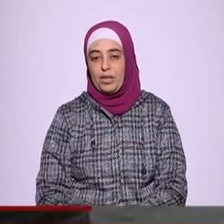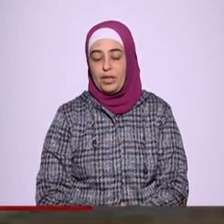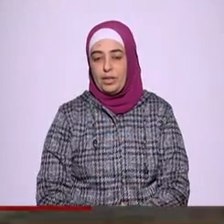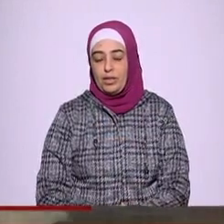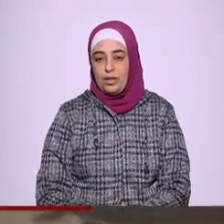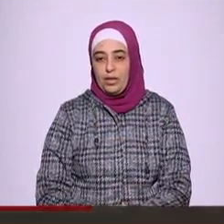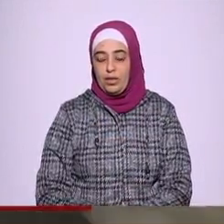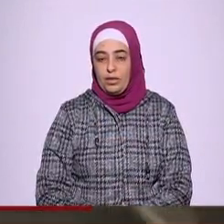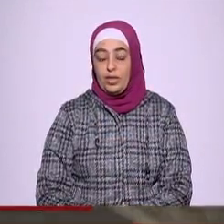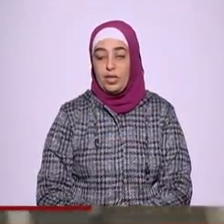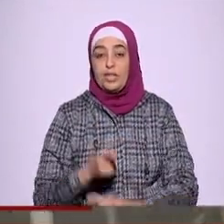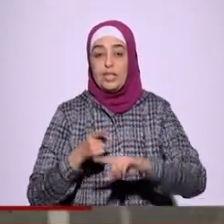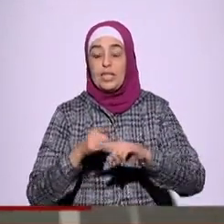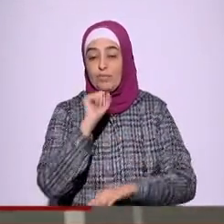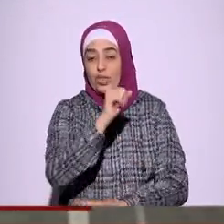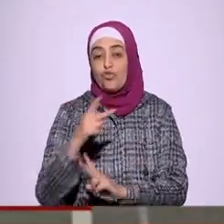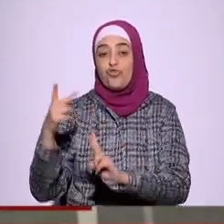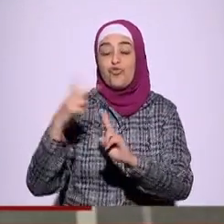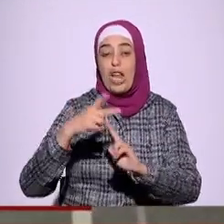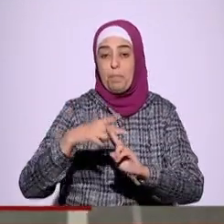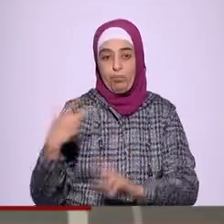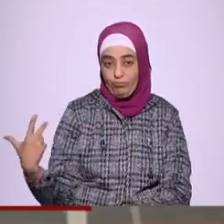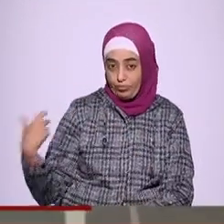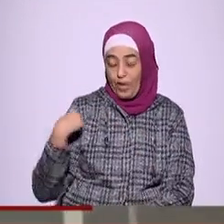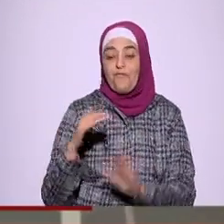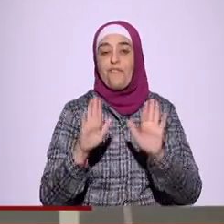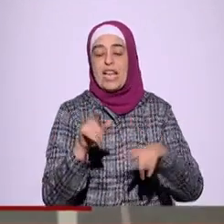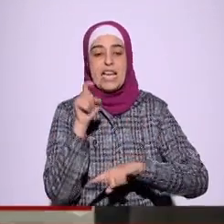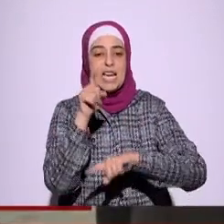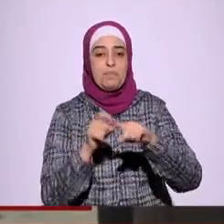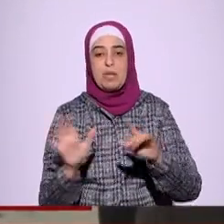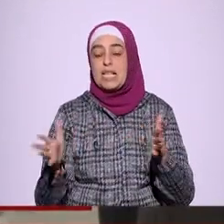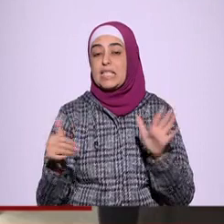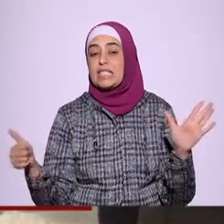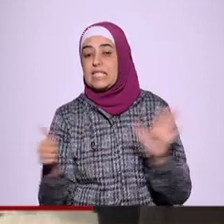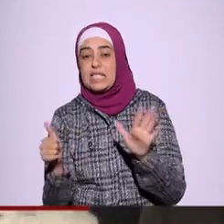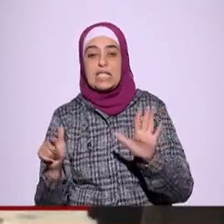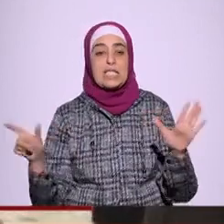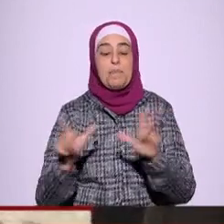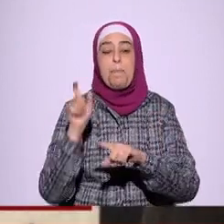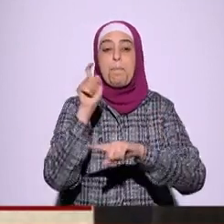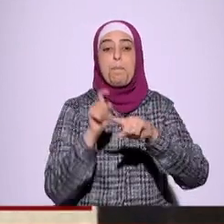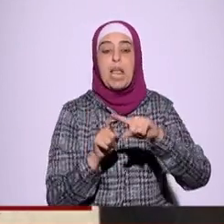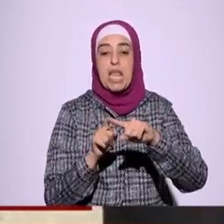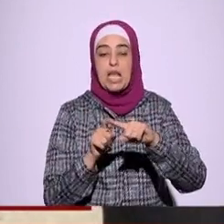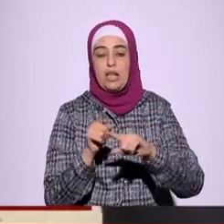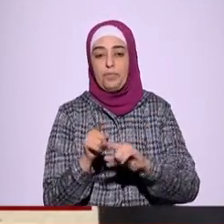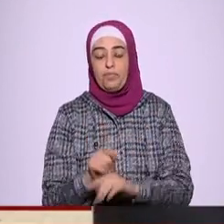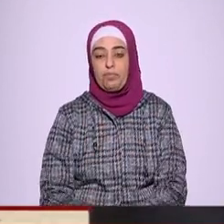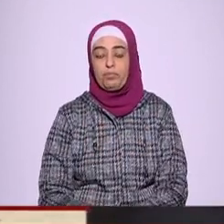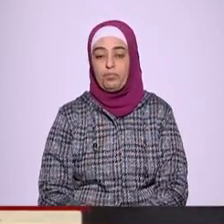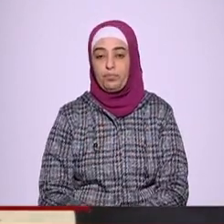هذه المناطق شعوبها أصبحت مطعمة بحوالي أكثر من 60-70%، أيضا لم